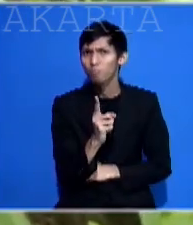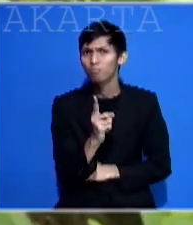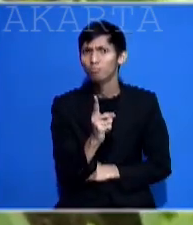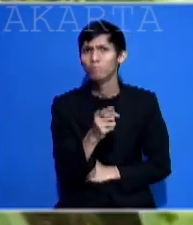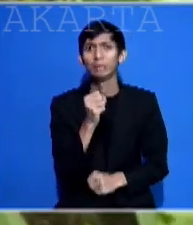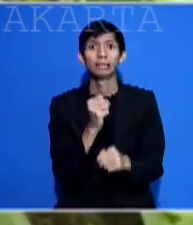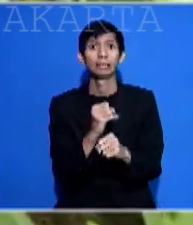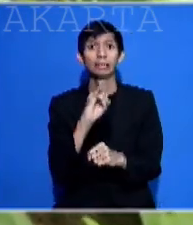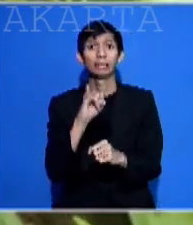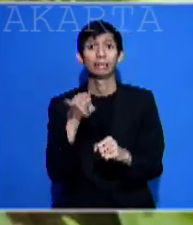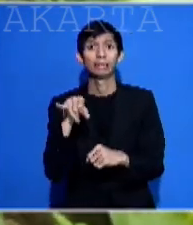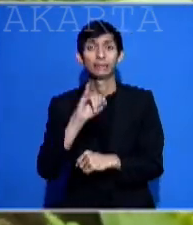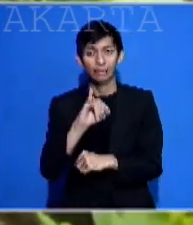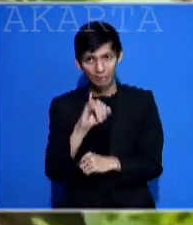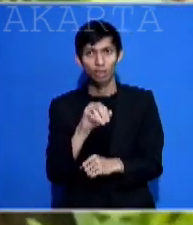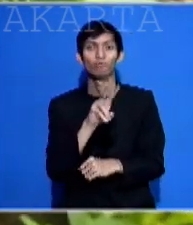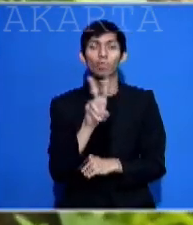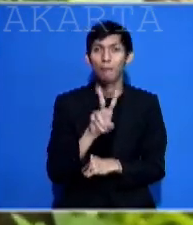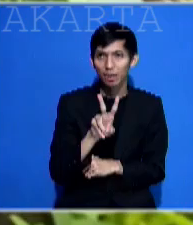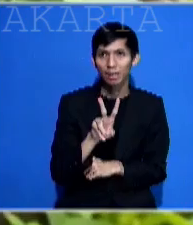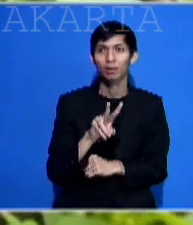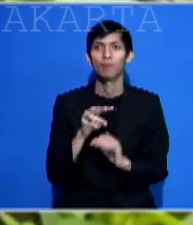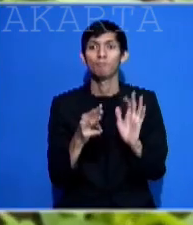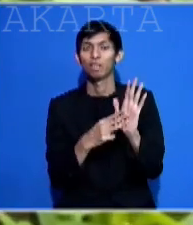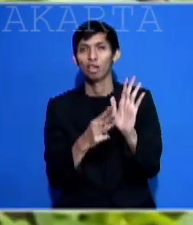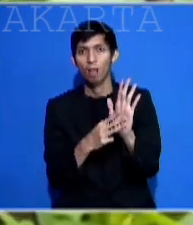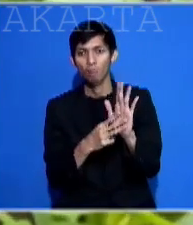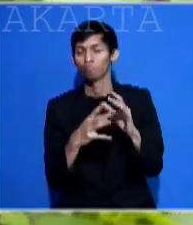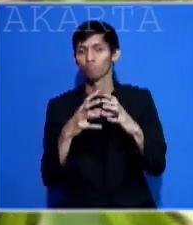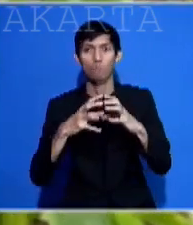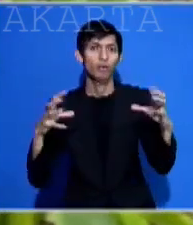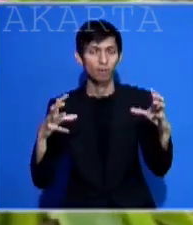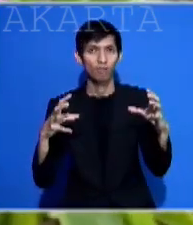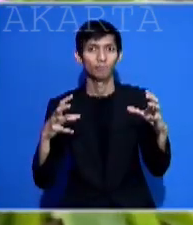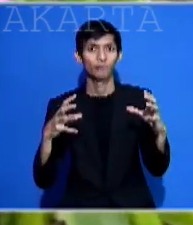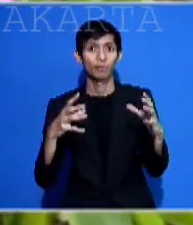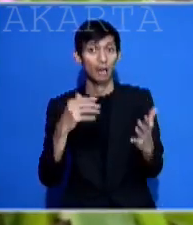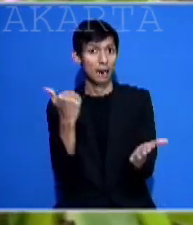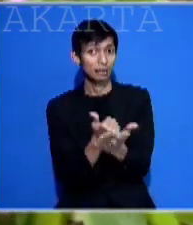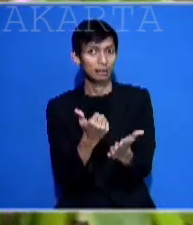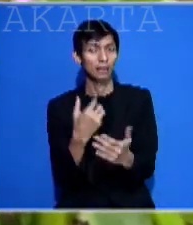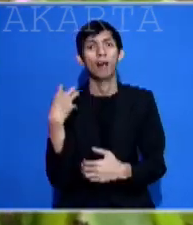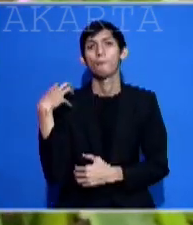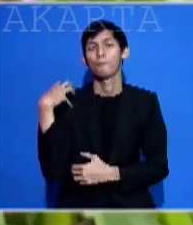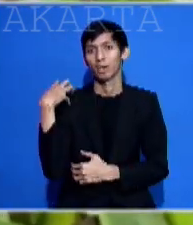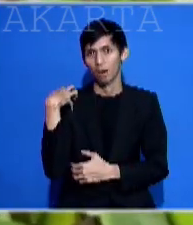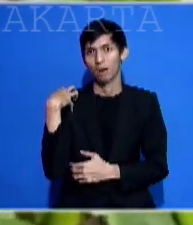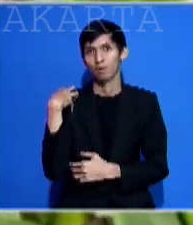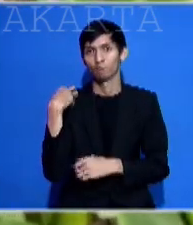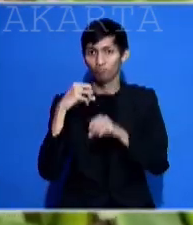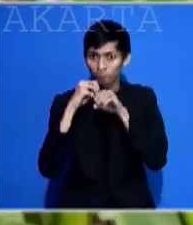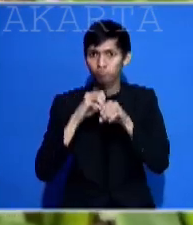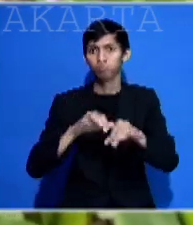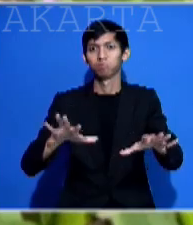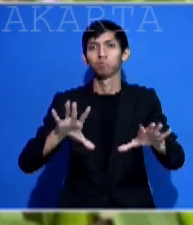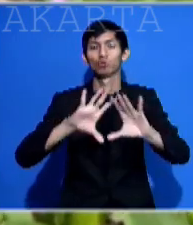gizi, vitamin lan mineralipun. Taneman menika asli saking Amerika ananging sampun sumebar ing saindenging toya